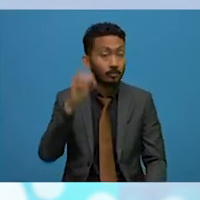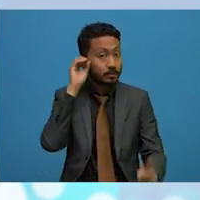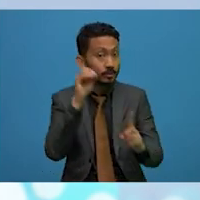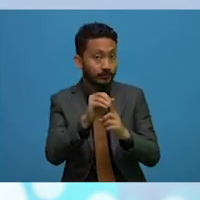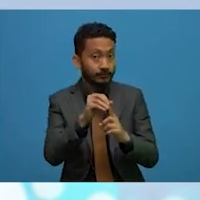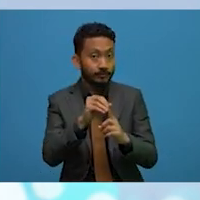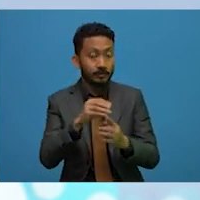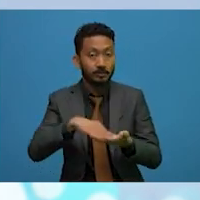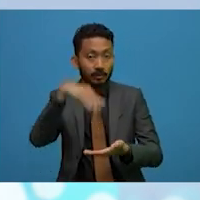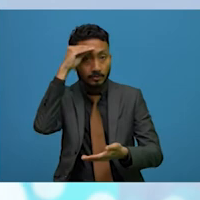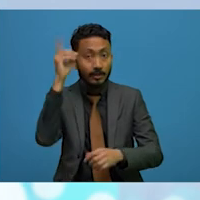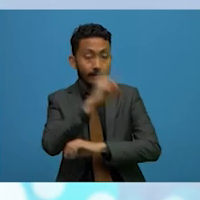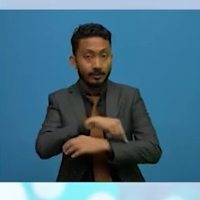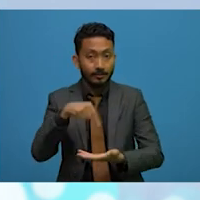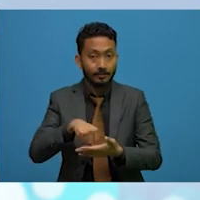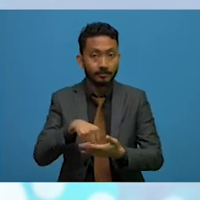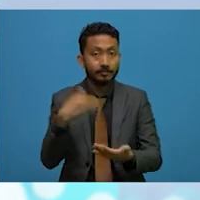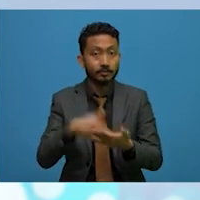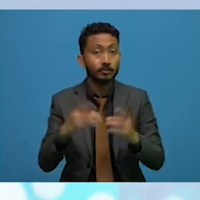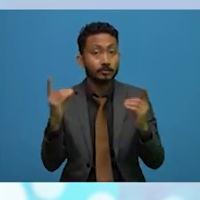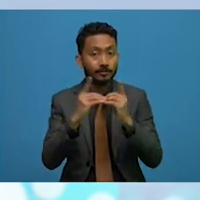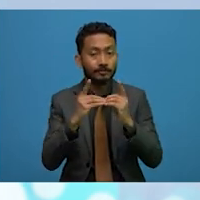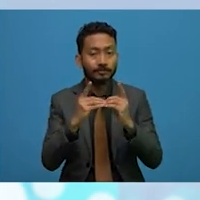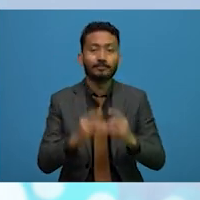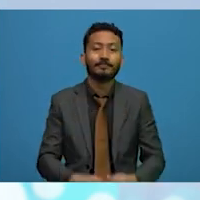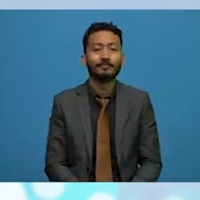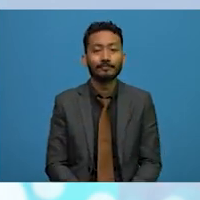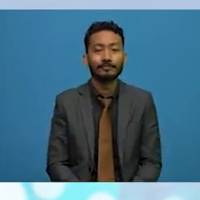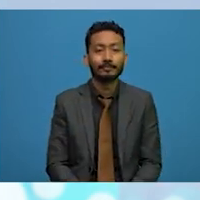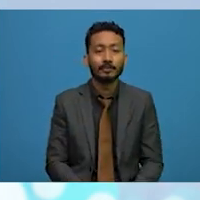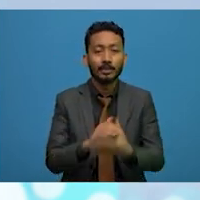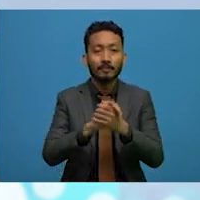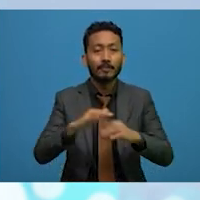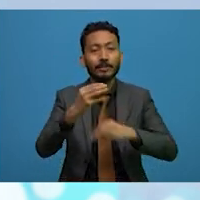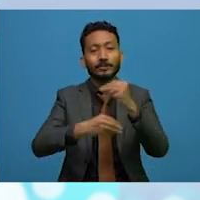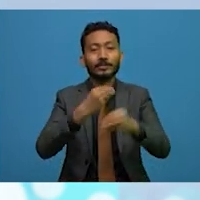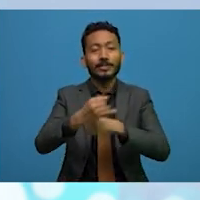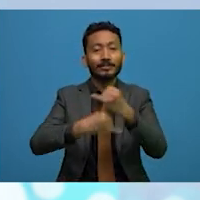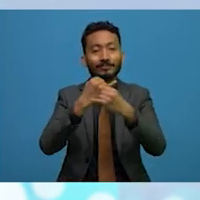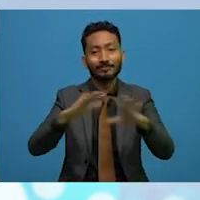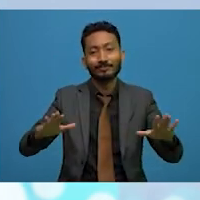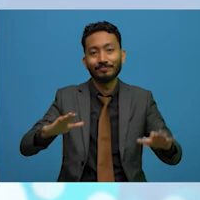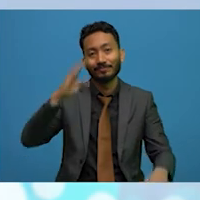pada hari ini. Sehingga kita berjumpa lagi. Selamat maju jaya.